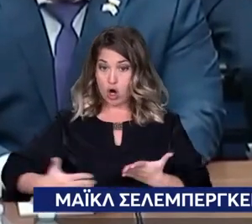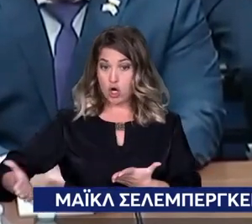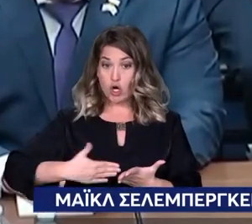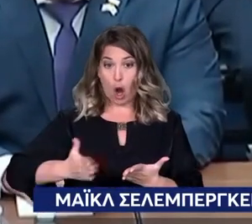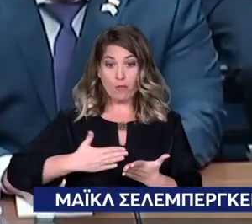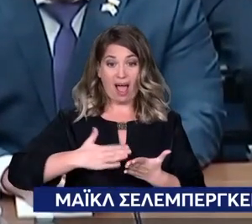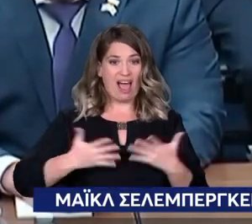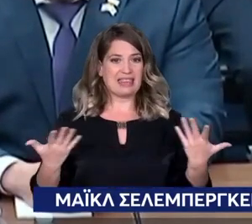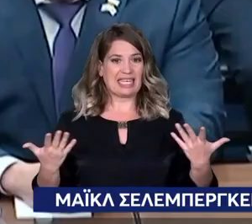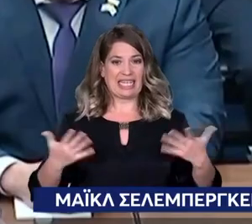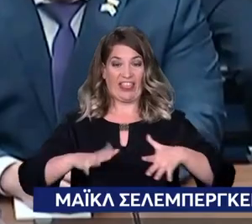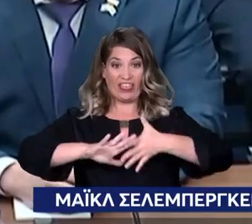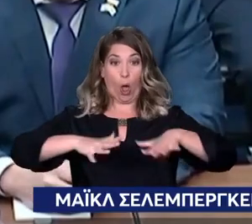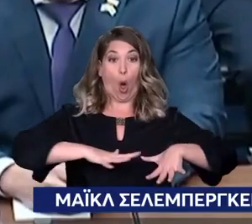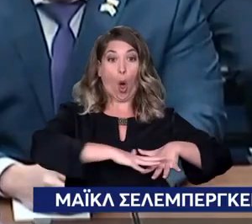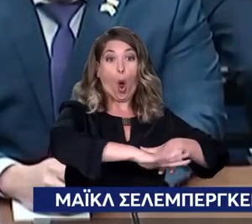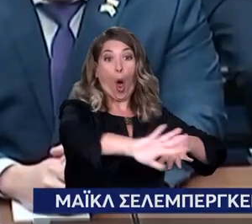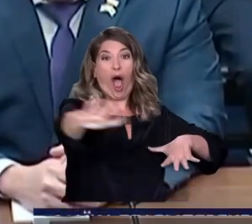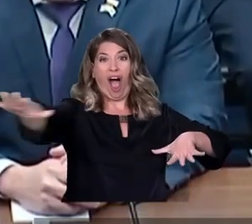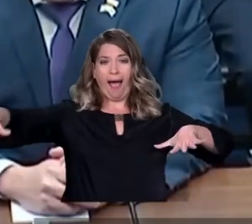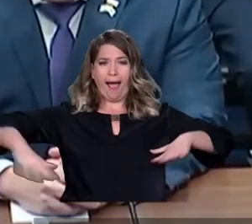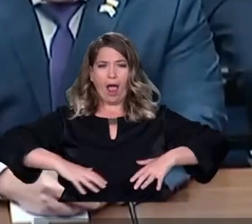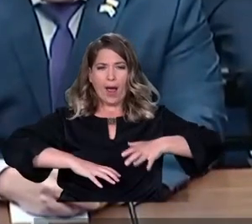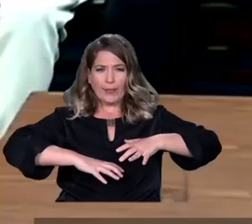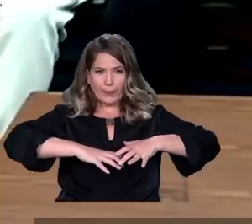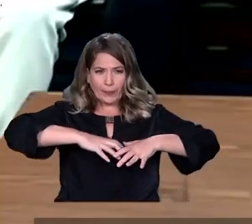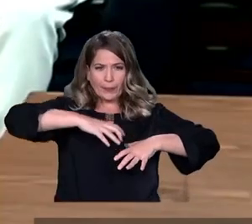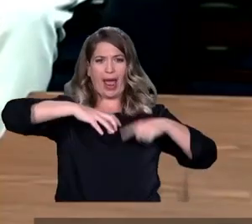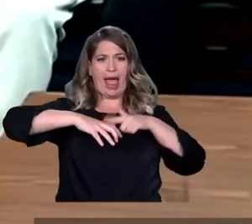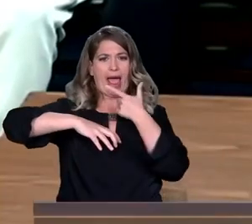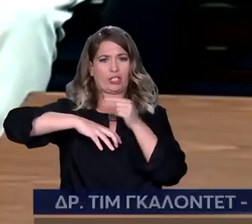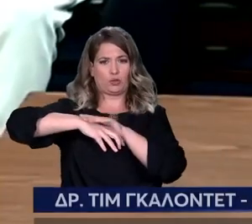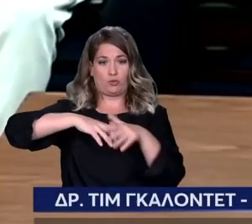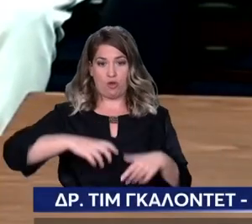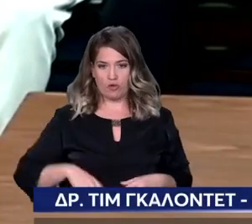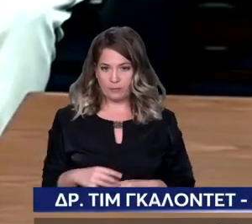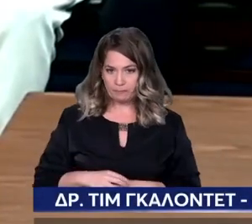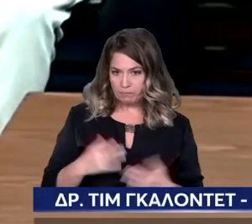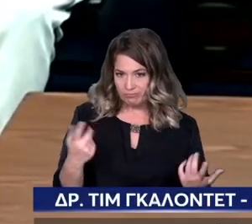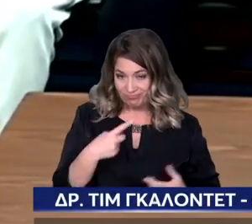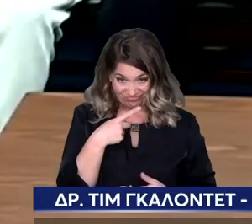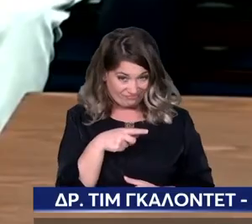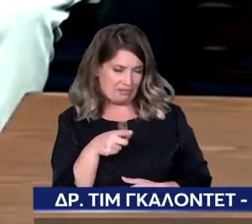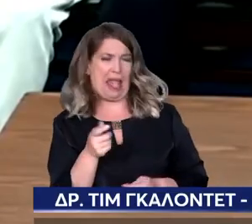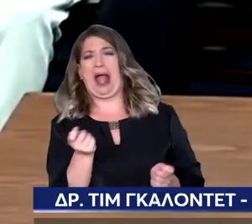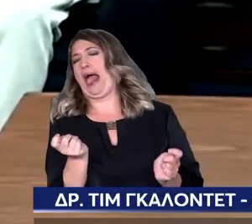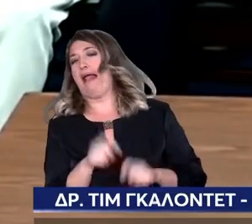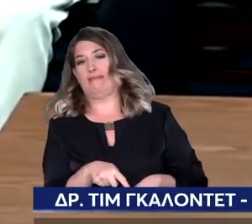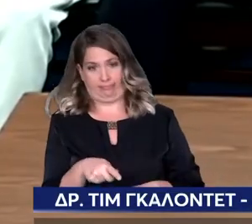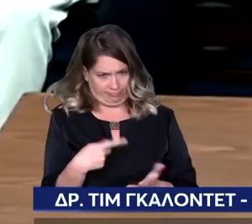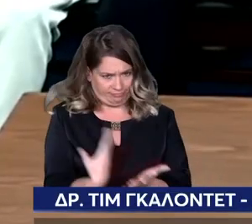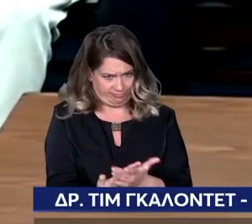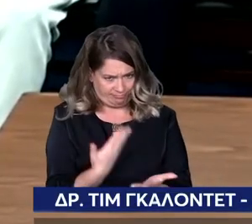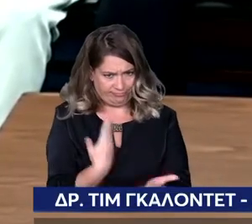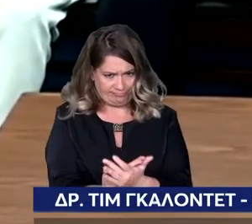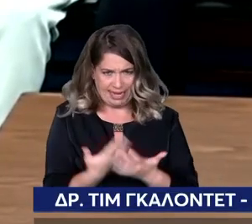UAP coming out of the ocean approximately 20 miles off the coast of Kuwait. Now declassified video showed an unidentified object exhibiting